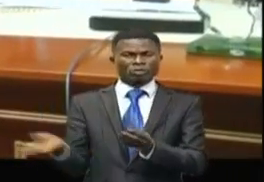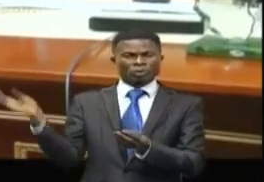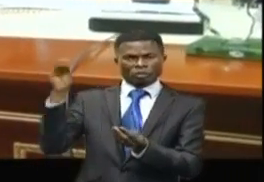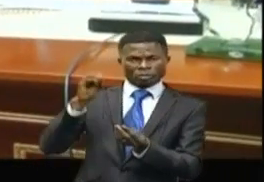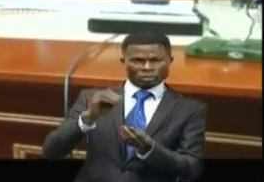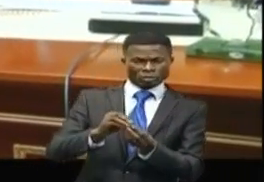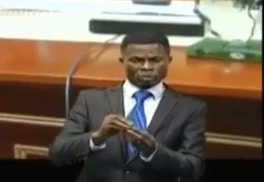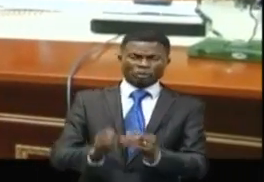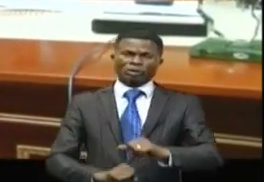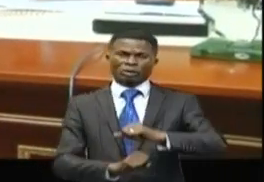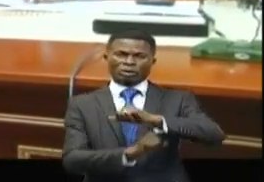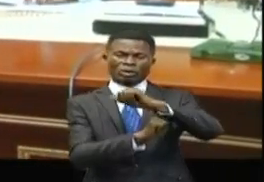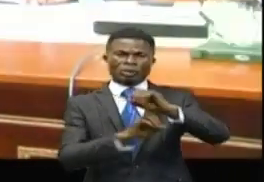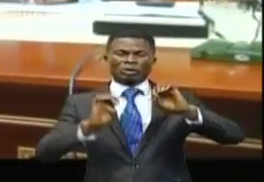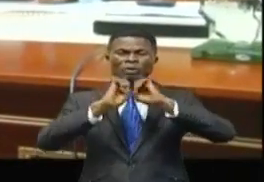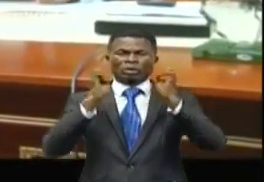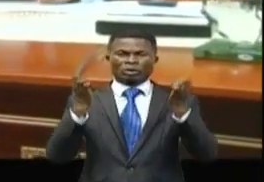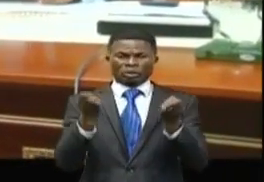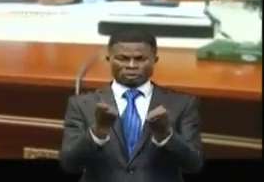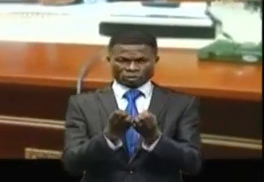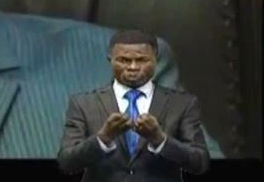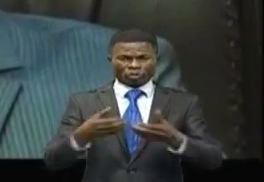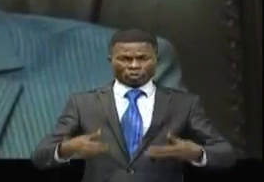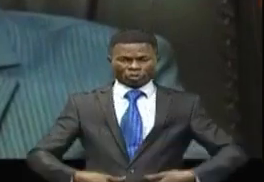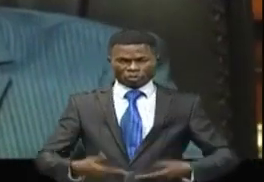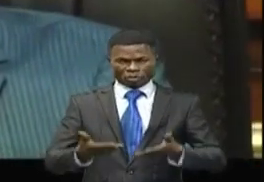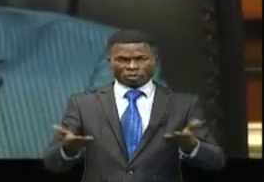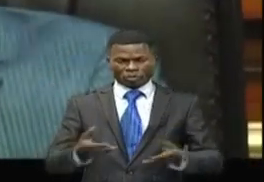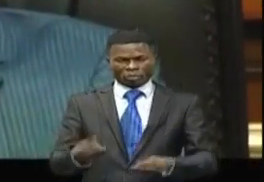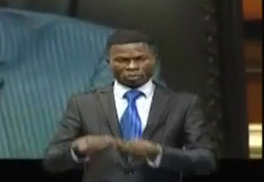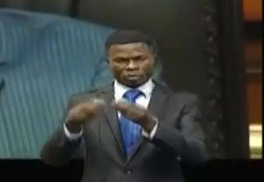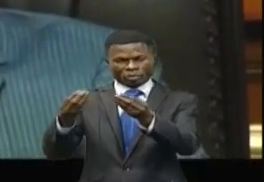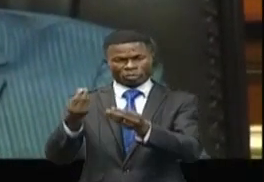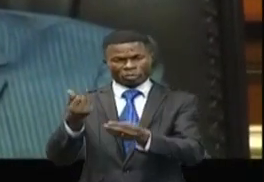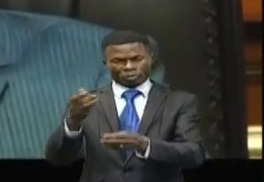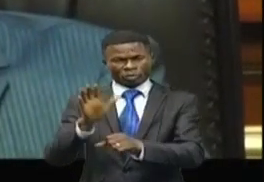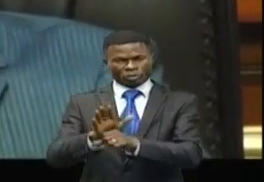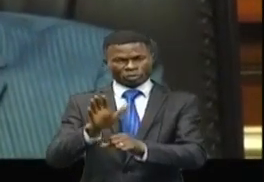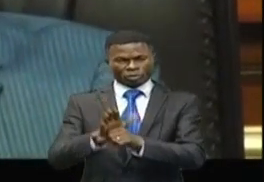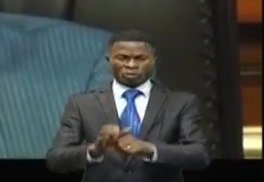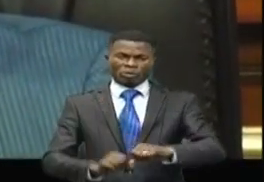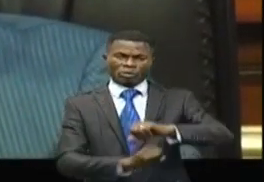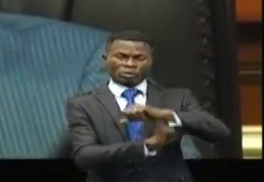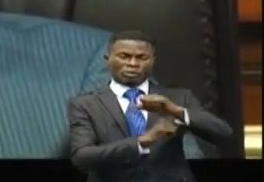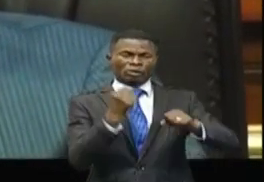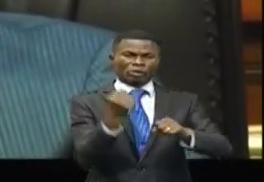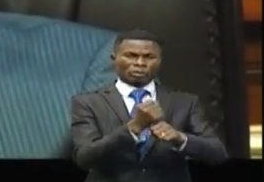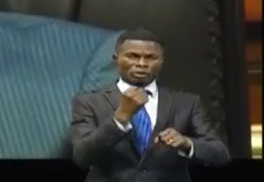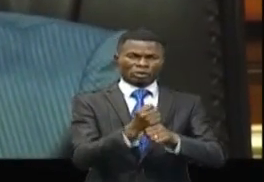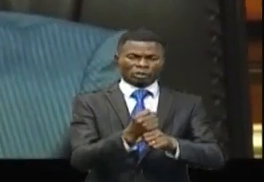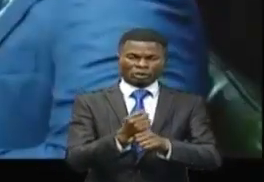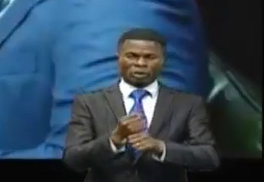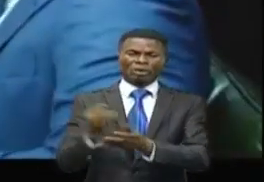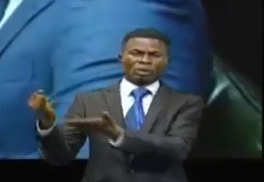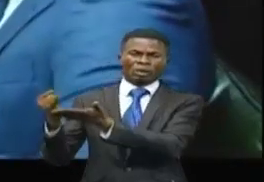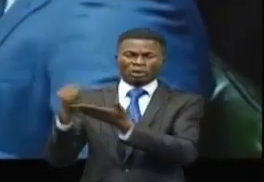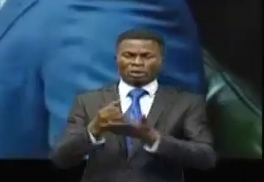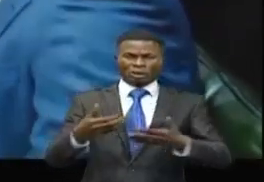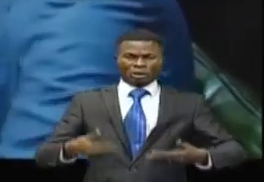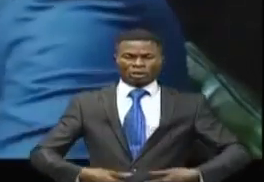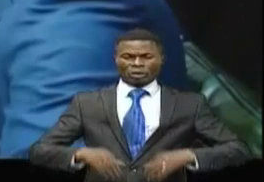le soutien à l'entrepreneuriat local via la dotation de moyens conséquents pour se tenir les activités d'investissement des jeunes